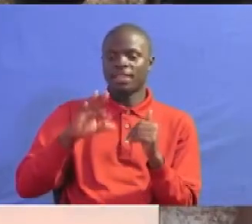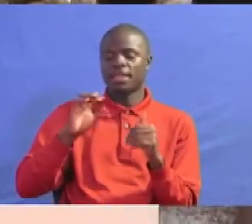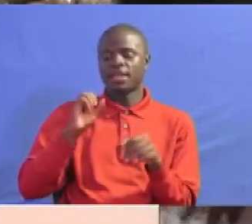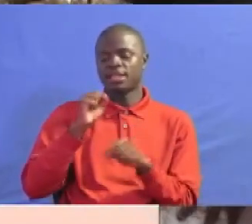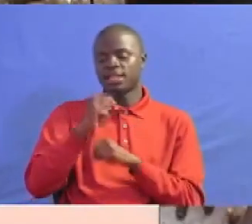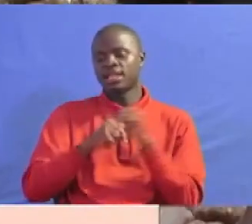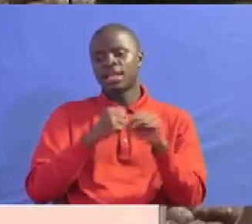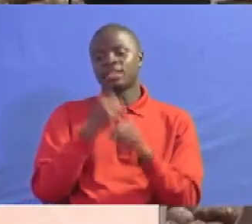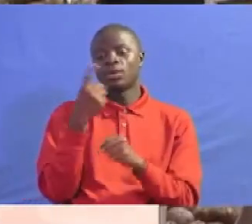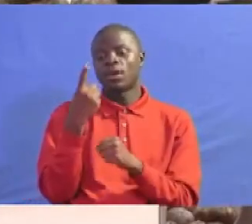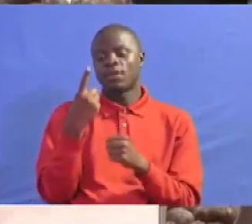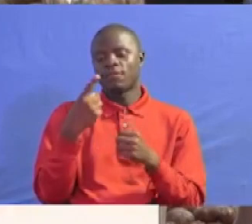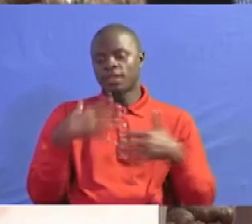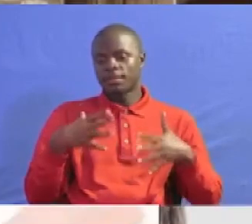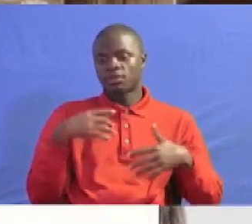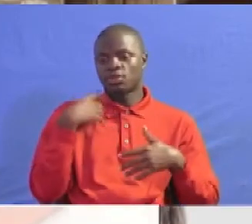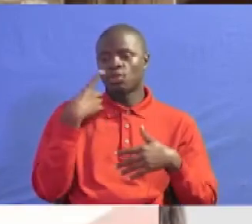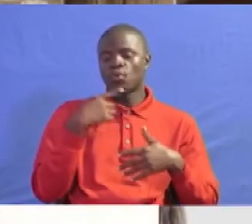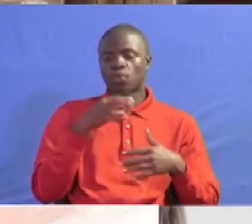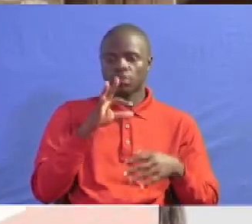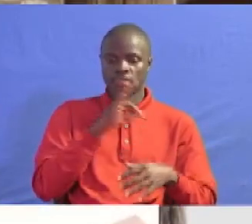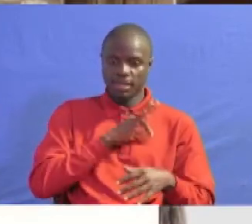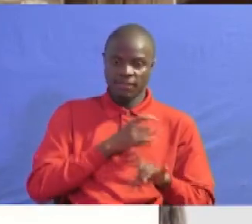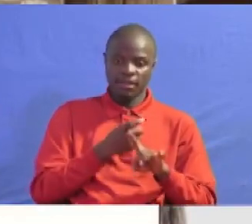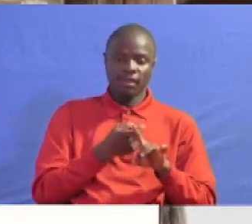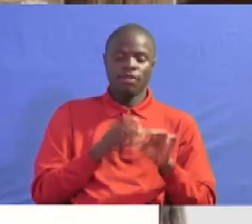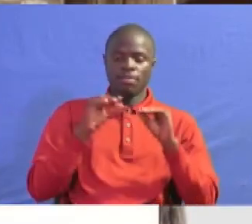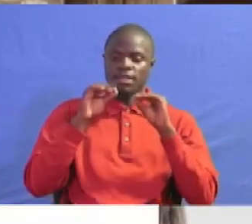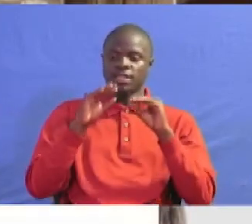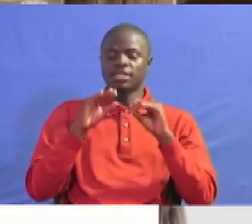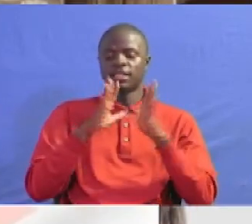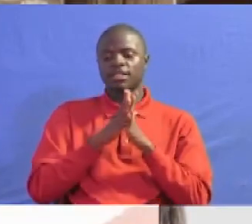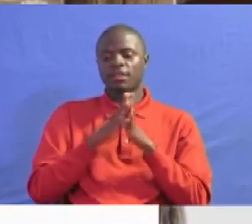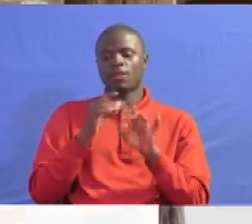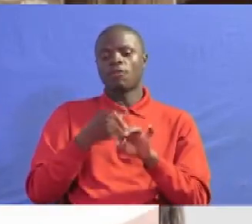wafanyabiashara walionufaika na mafunzo hayo. Na kulingana na venye tumefundishwa,